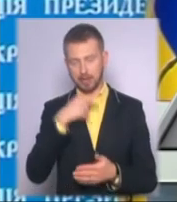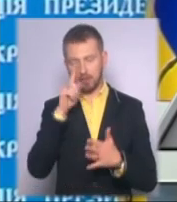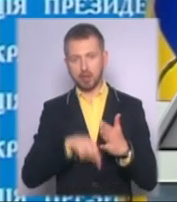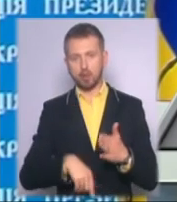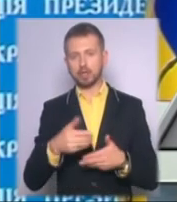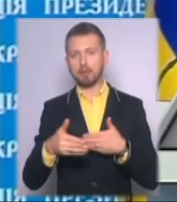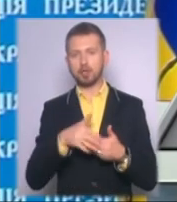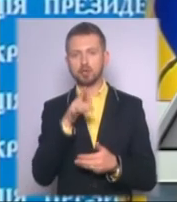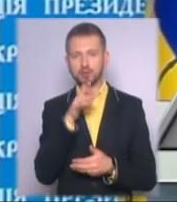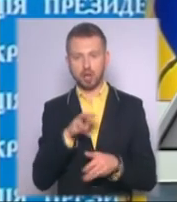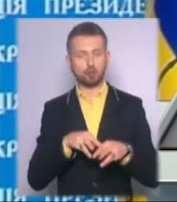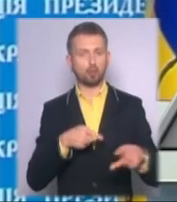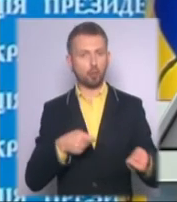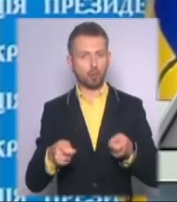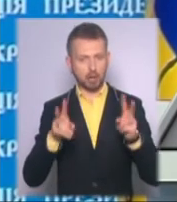часом уряд розгляне